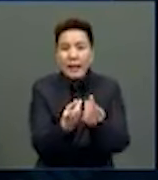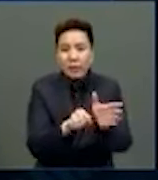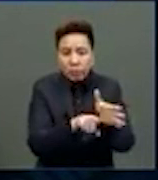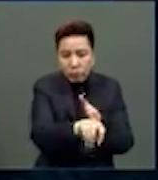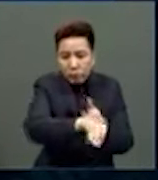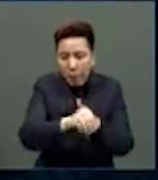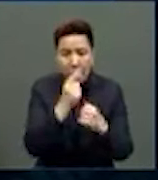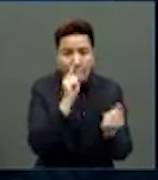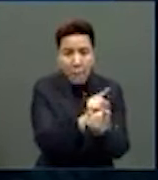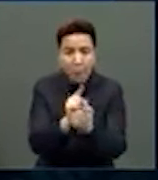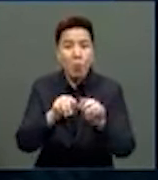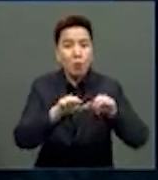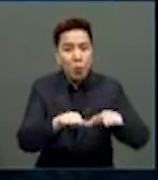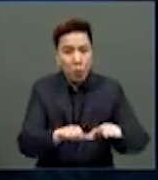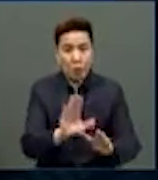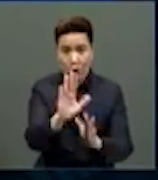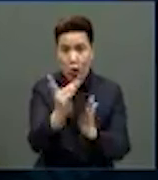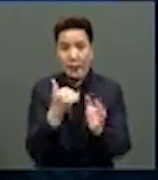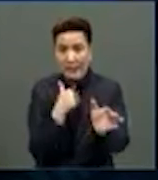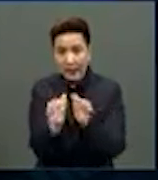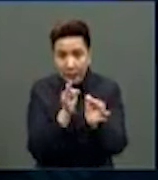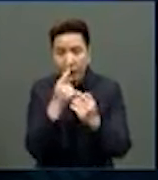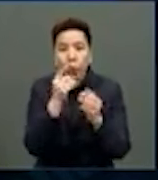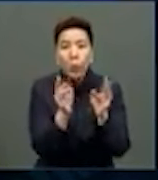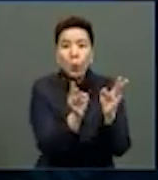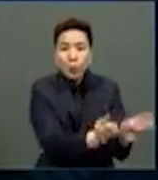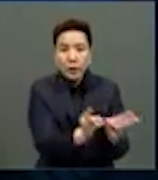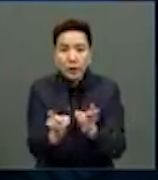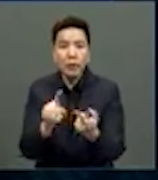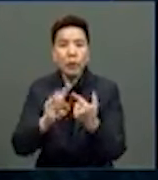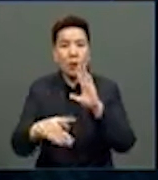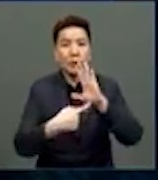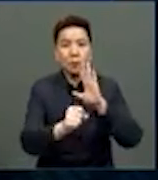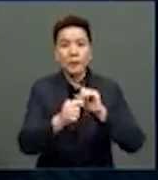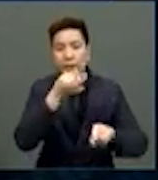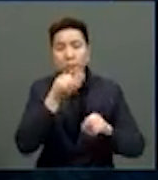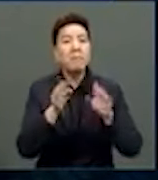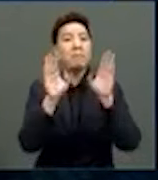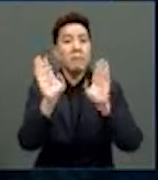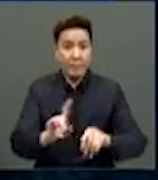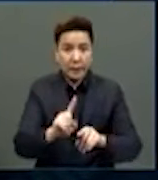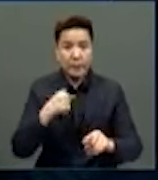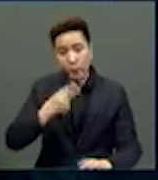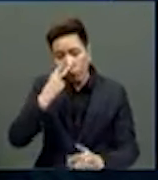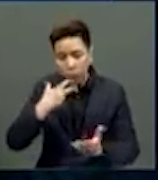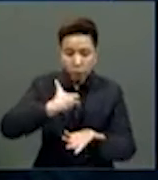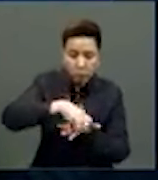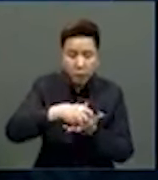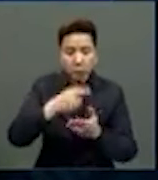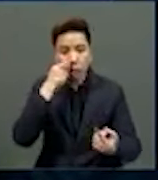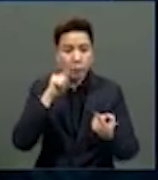อย่างต่อเนื่องนะคะเดี๋ยวผมต้องมาคุยกันว่าทิศทางมาตรการของสมุทรสาครตอนนี้เป็นอย่างไรและเราจะต้องติดตาม